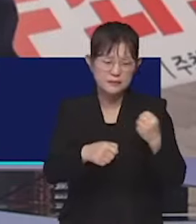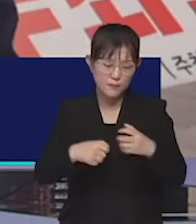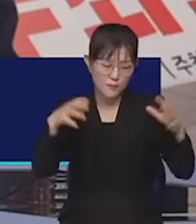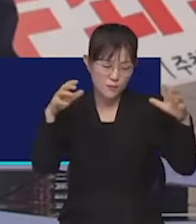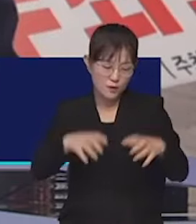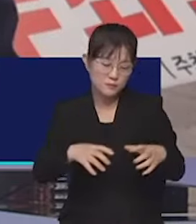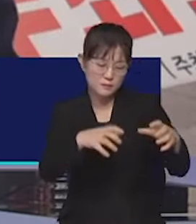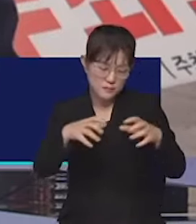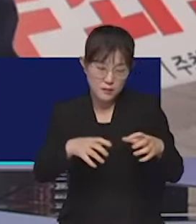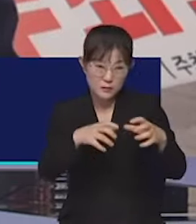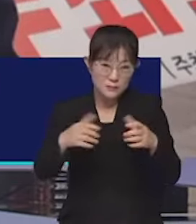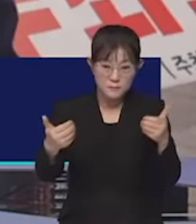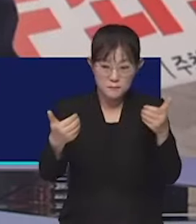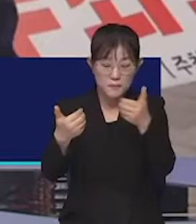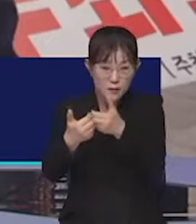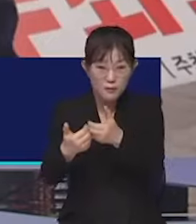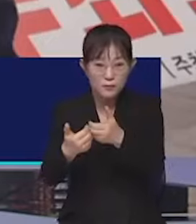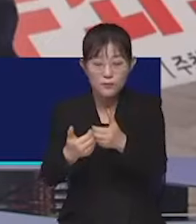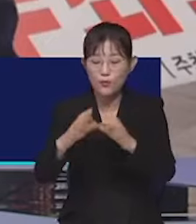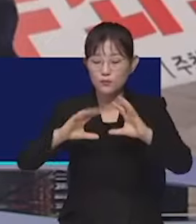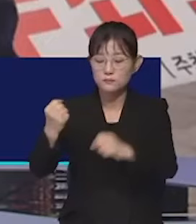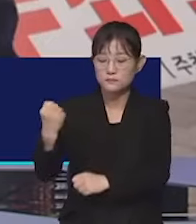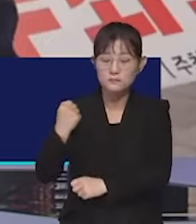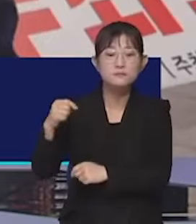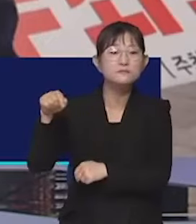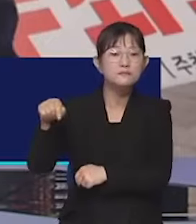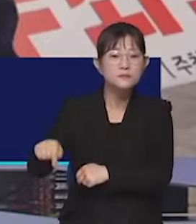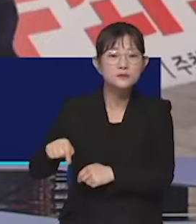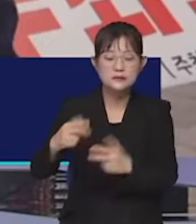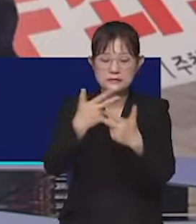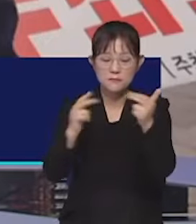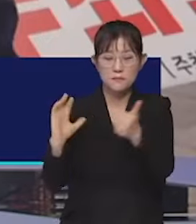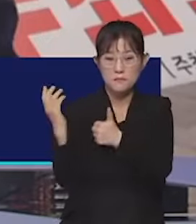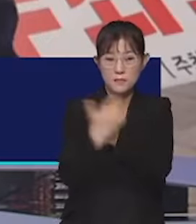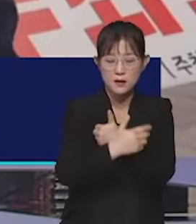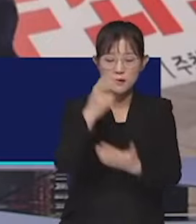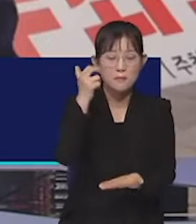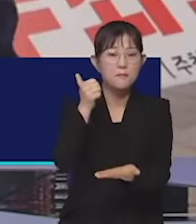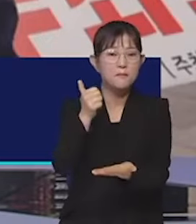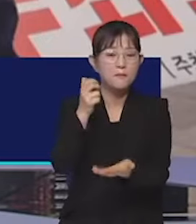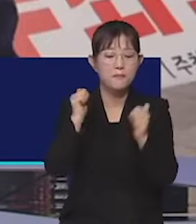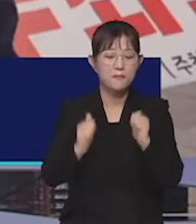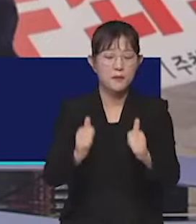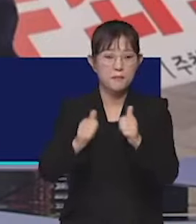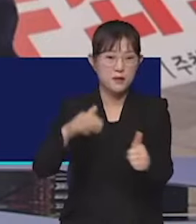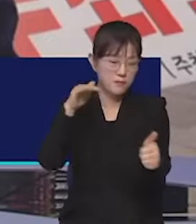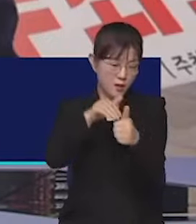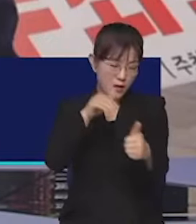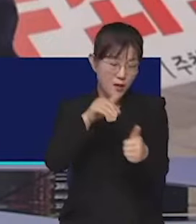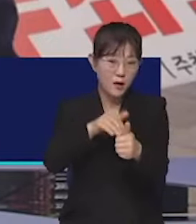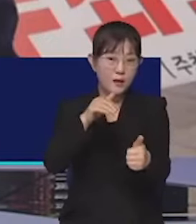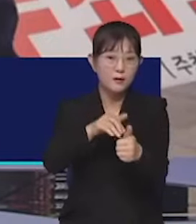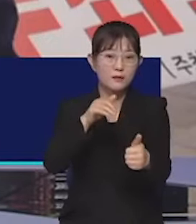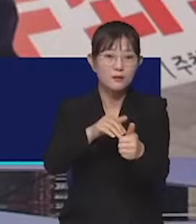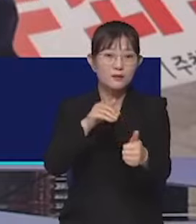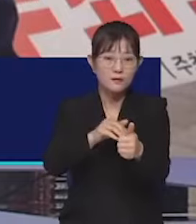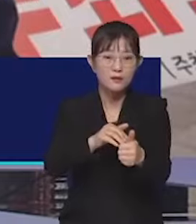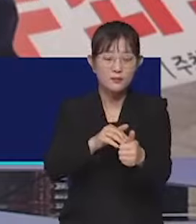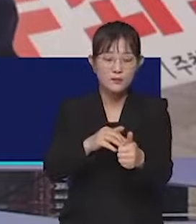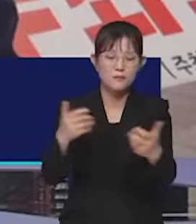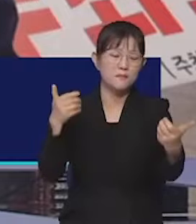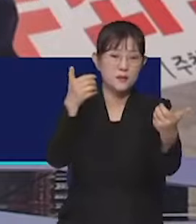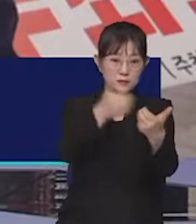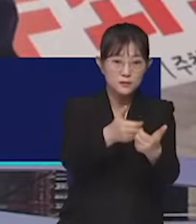동원해 대응에 나서고 있고 국민의힘은 방탄과 사법방해라고 맞서며 내년도 예산 심의마저 뒷전으로 밀리고